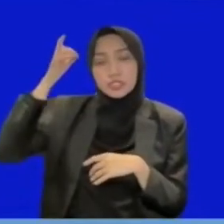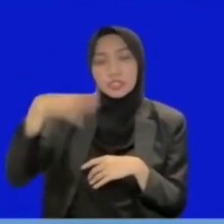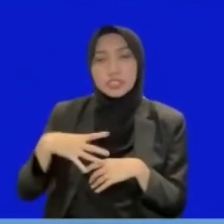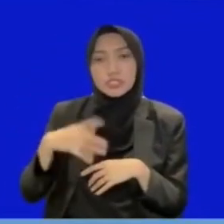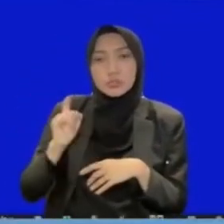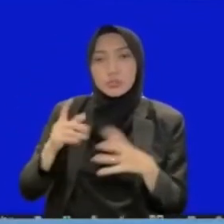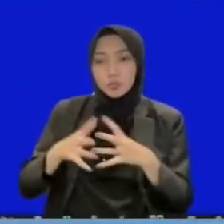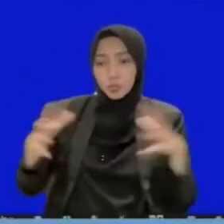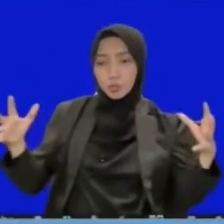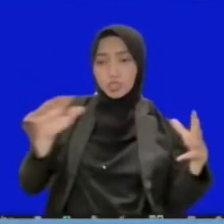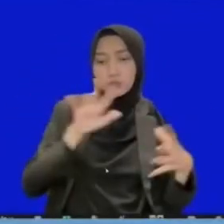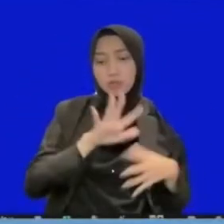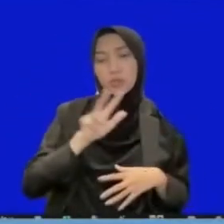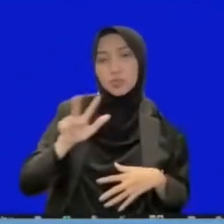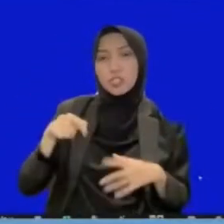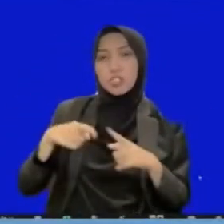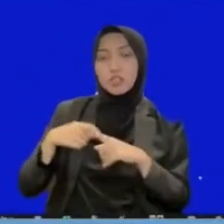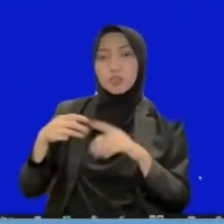luas